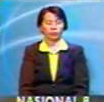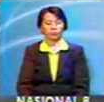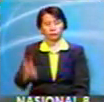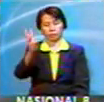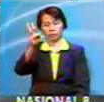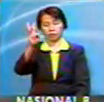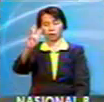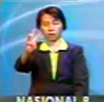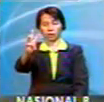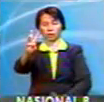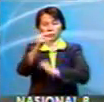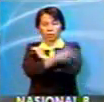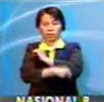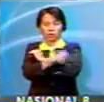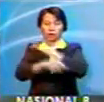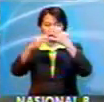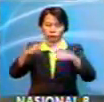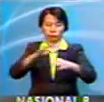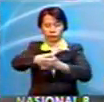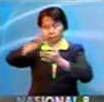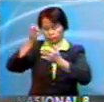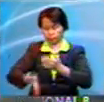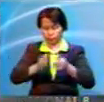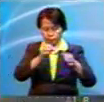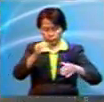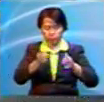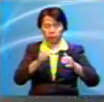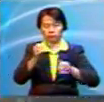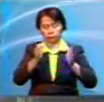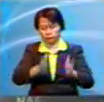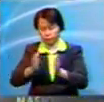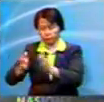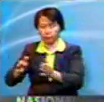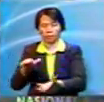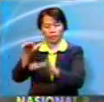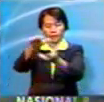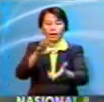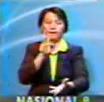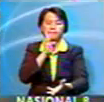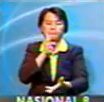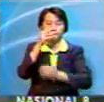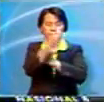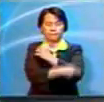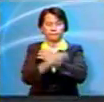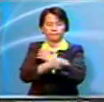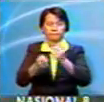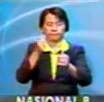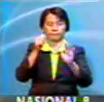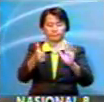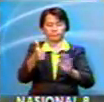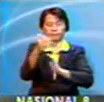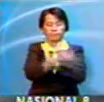6 negeri telah menyelesaikan isu penstrukturan semula industri perkhidmatan bekalan air di negeri masing-masing. Ia melibatkan